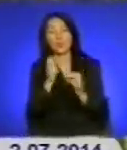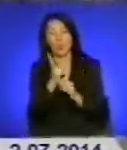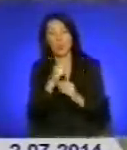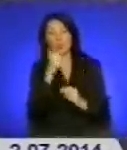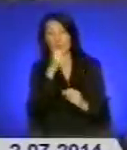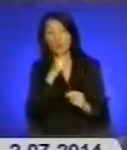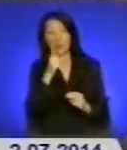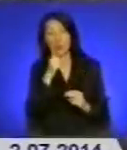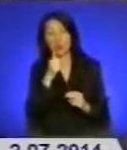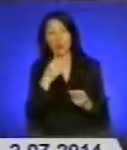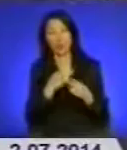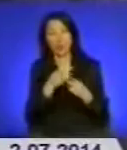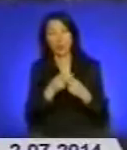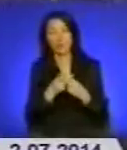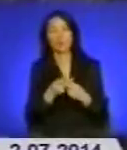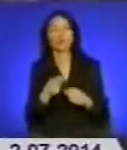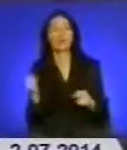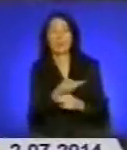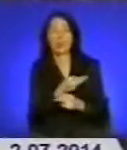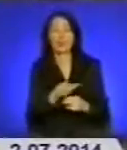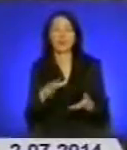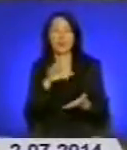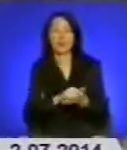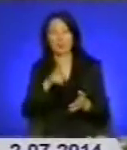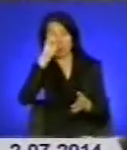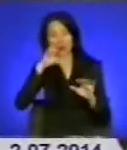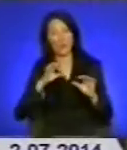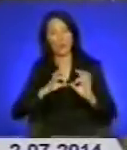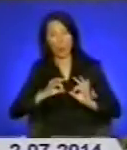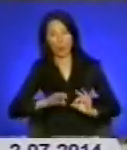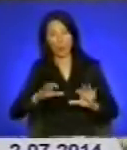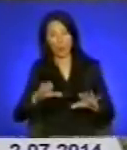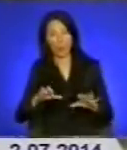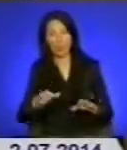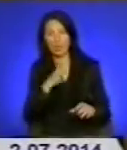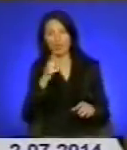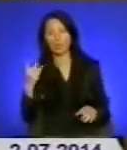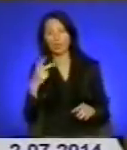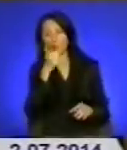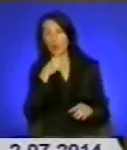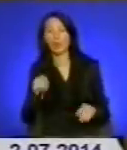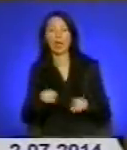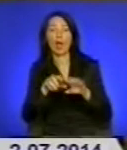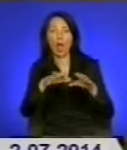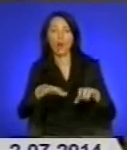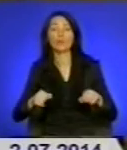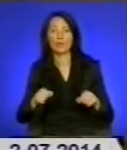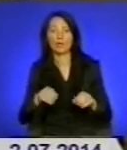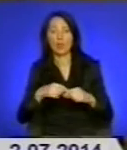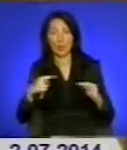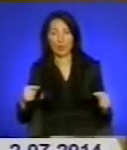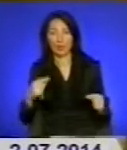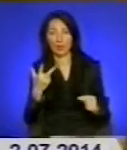обіймати певні посади чи займатися певну діяльністю на строк до 3 років та з конфіскацією майна трьом фігурантам справи суд обрав